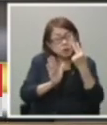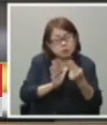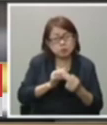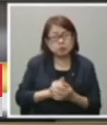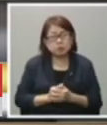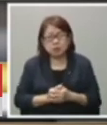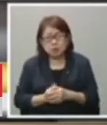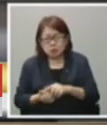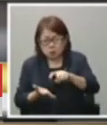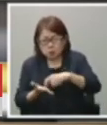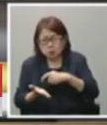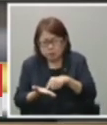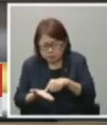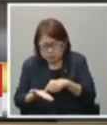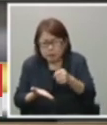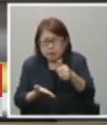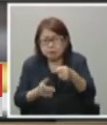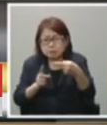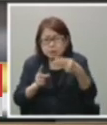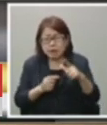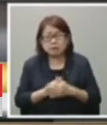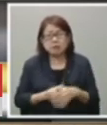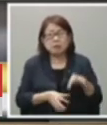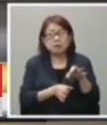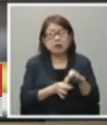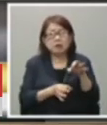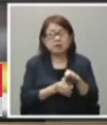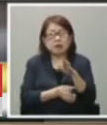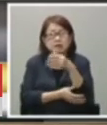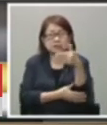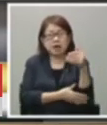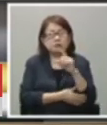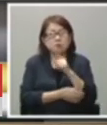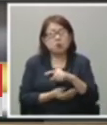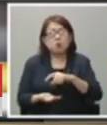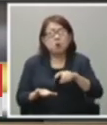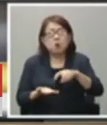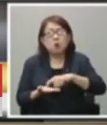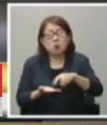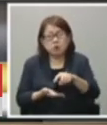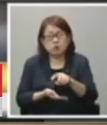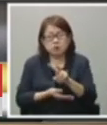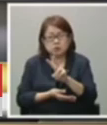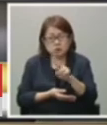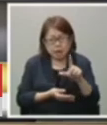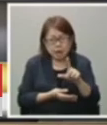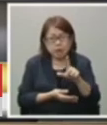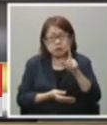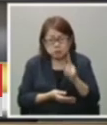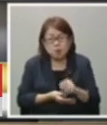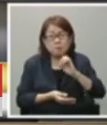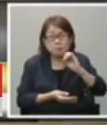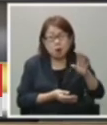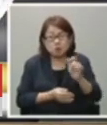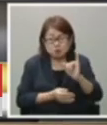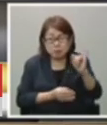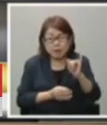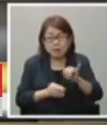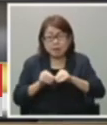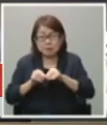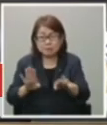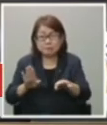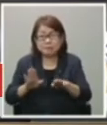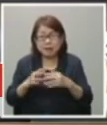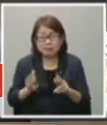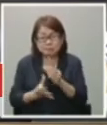ฎธนาคารแบงก์ชาติเนี่ยเขาบอกว่าโอน2ล้านท่านต้องแจ้งที่มาที่ไปเอาไปทำธุรกรรมอะไรแต่อันนี้หมื่นกว่าล้านในขณะ